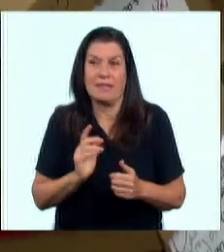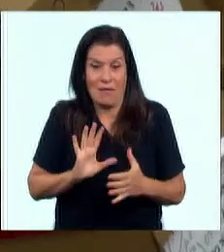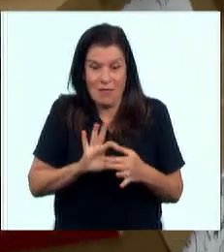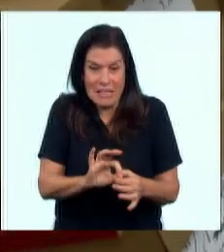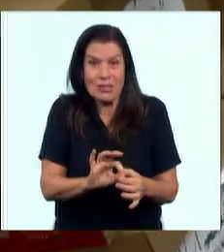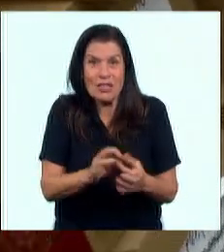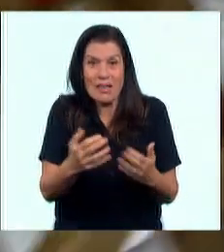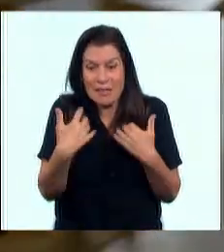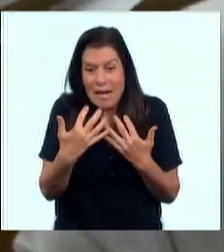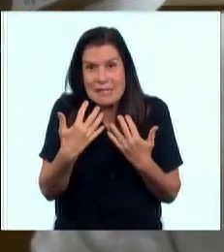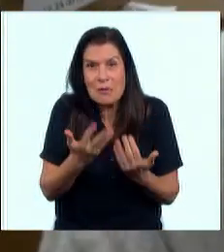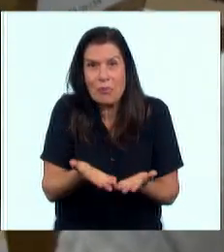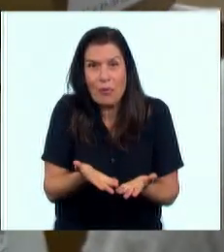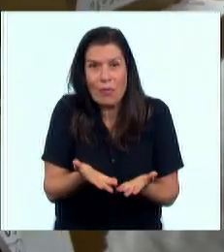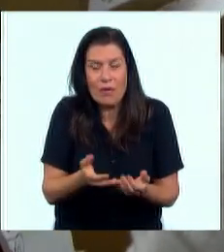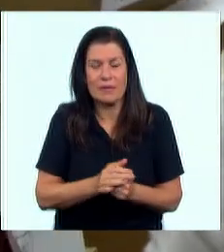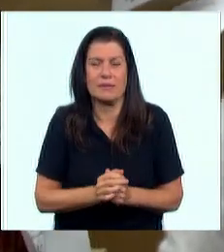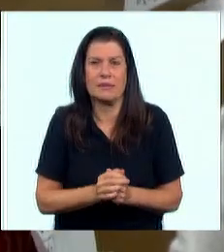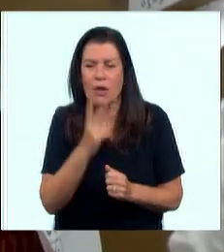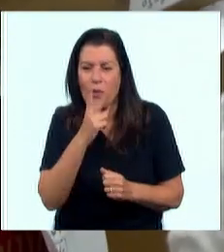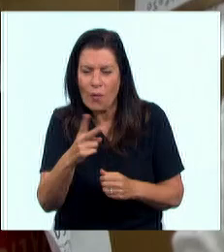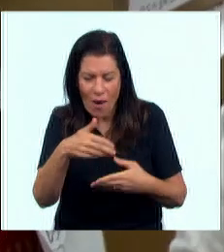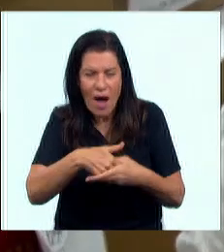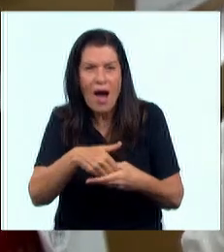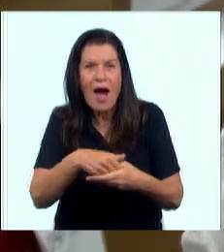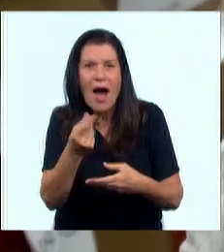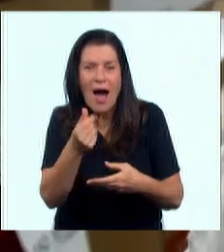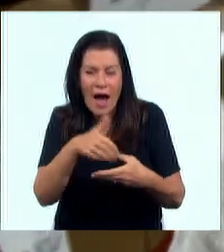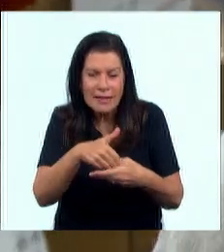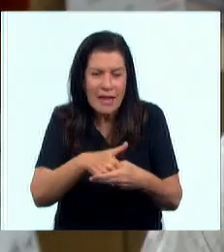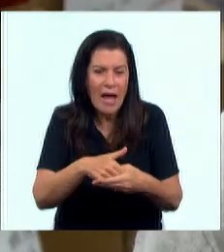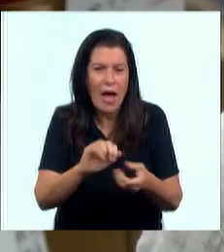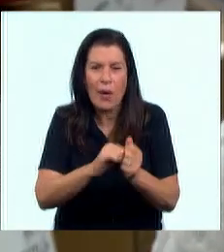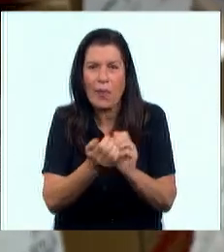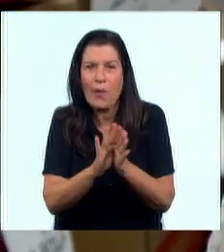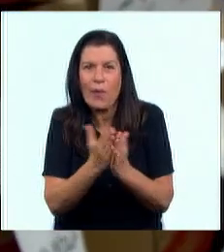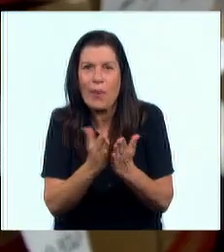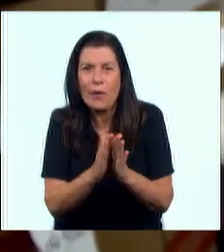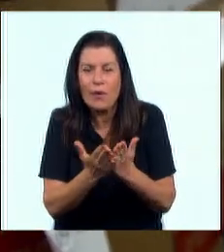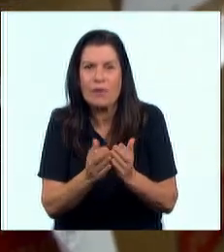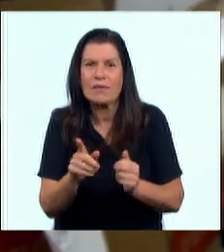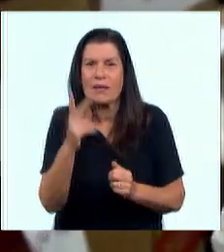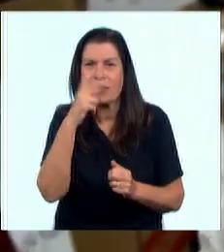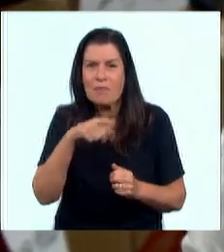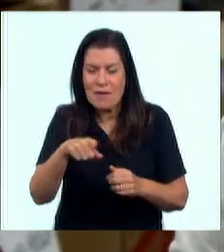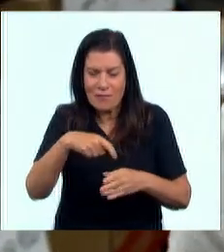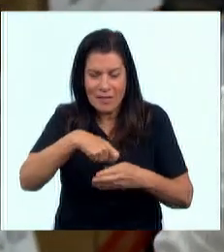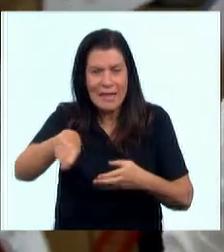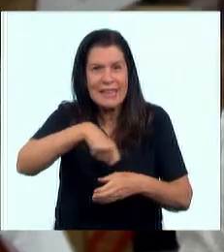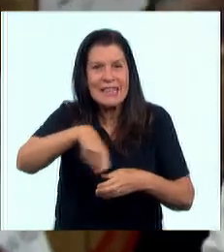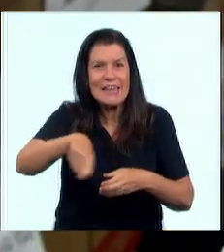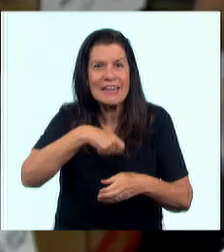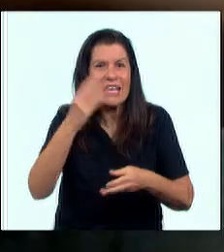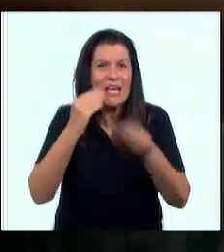ואז את פתאום מגיעה לארנק או למשהו מזהה, ואז את מבינה שהתיק איפור שהרגע בדקת לראות שם משהו כבר לא